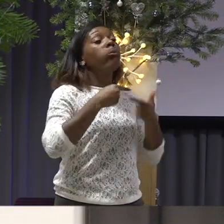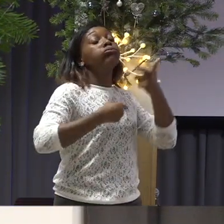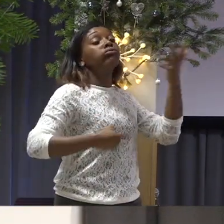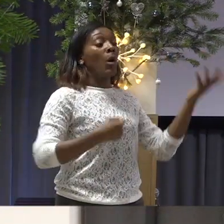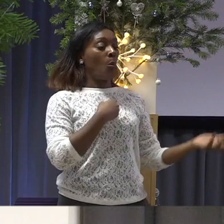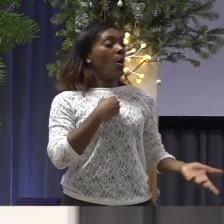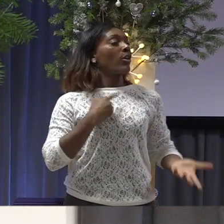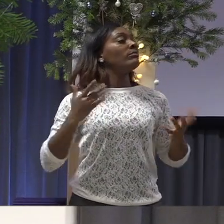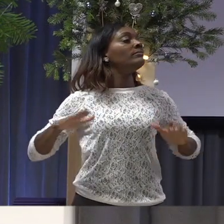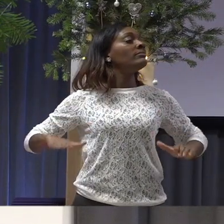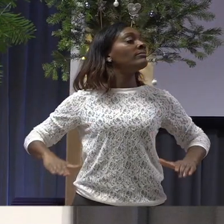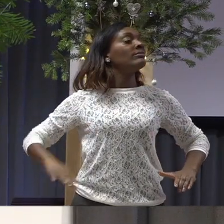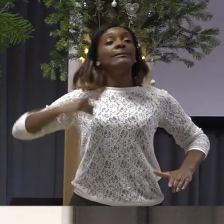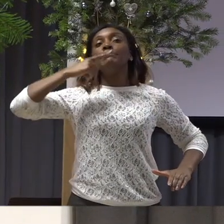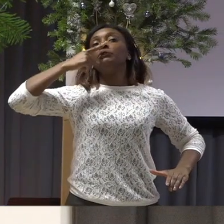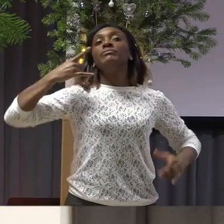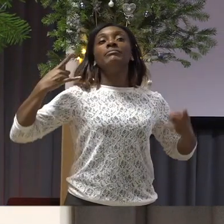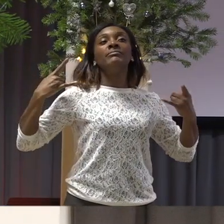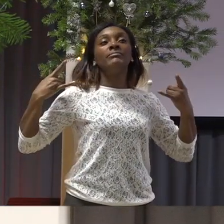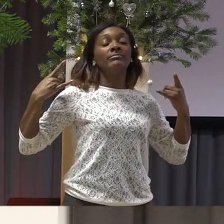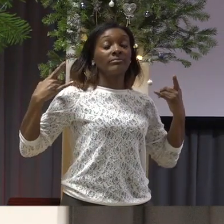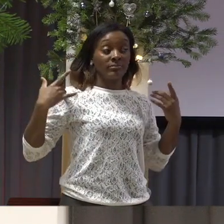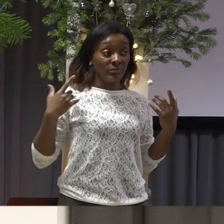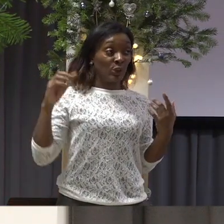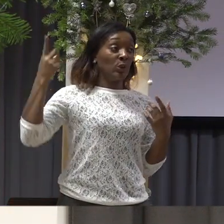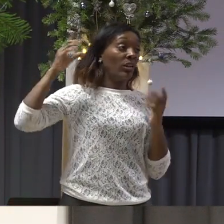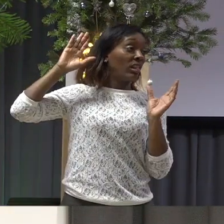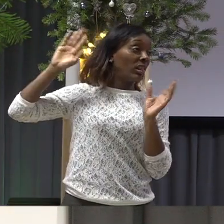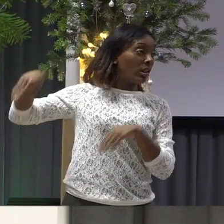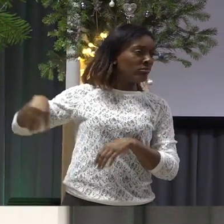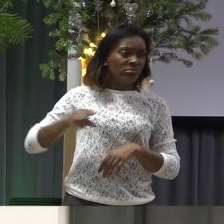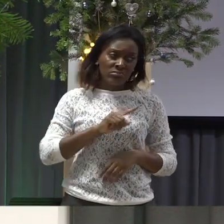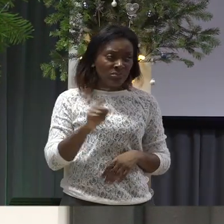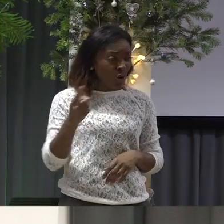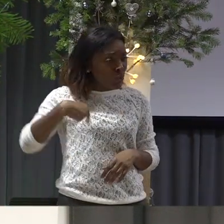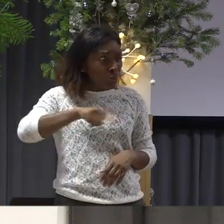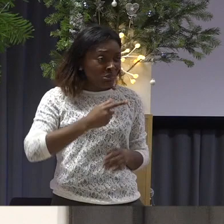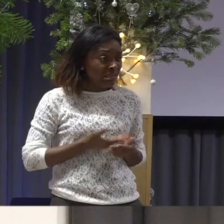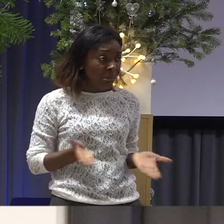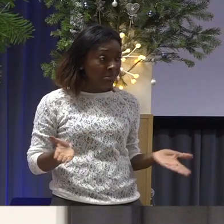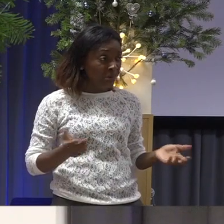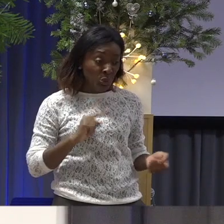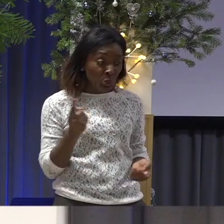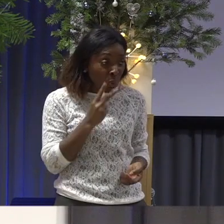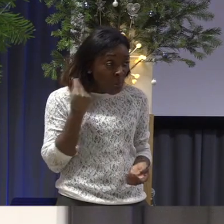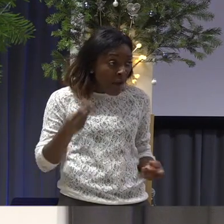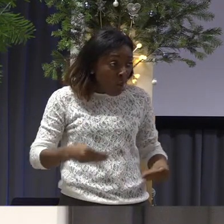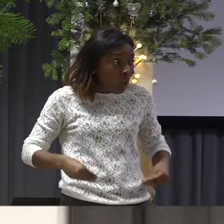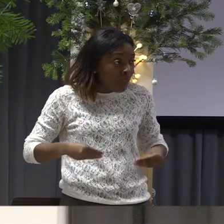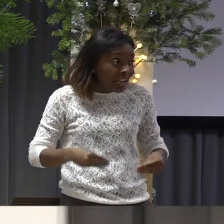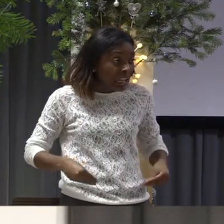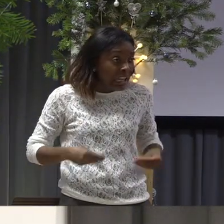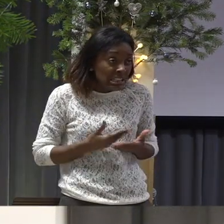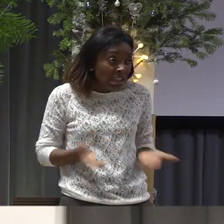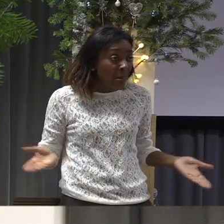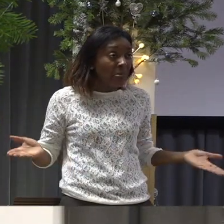un seuil quelconque. Non. Nous sommes rien d'autre que des ouvriers. Ce roi ne connaissait pas